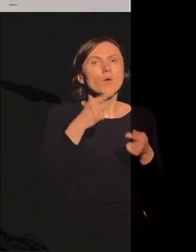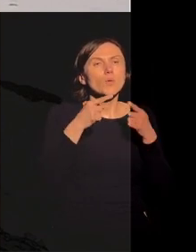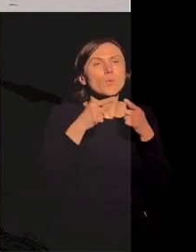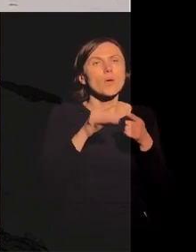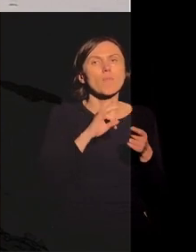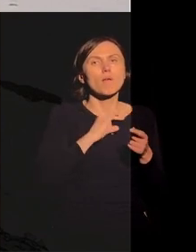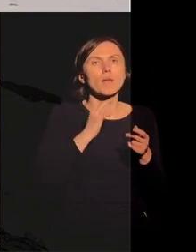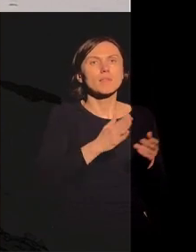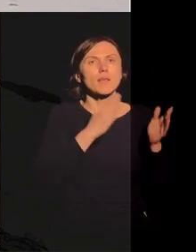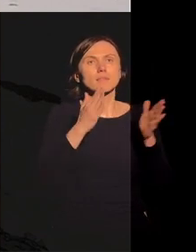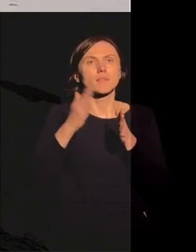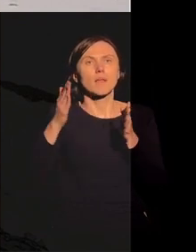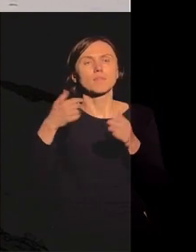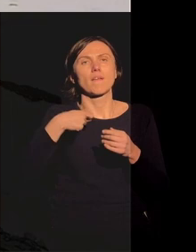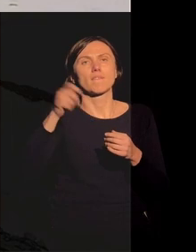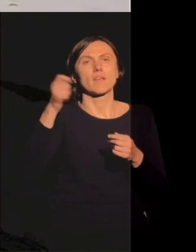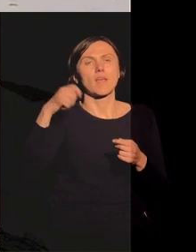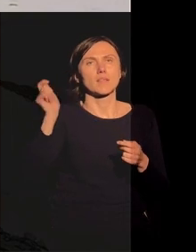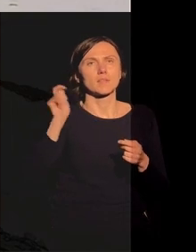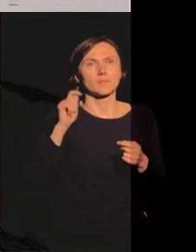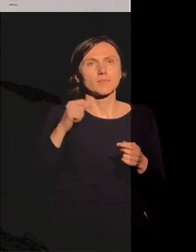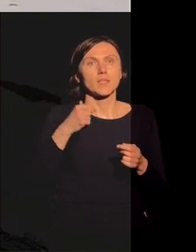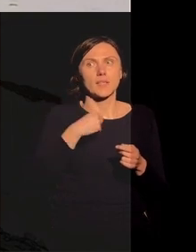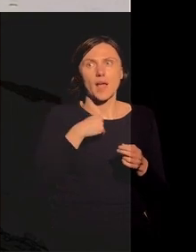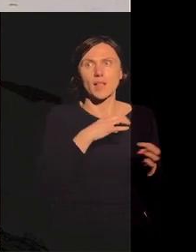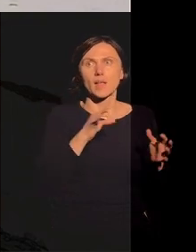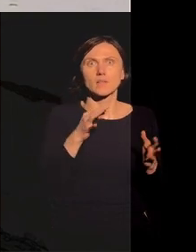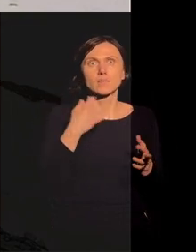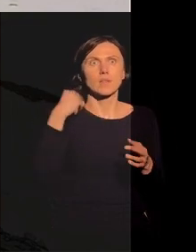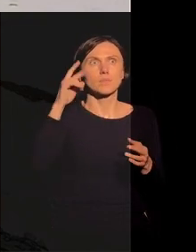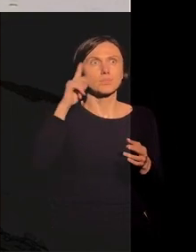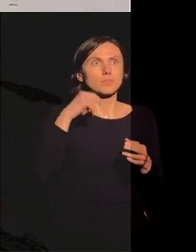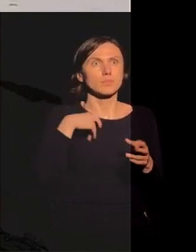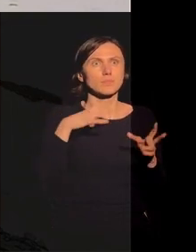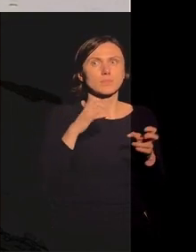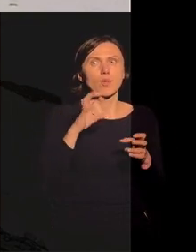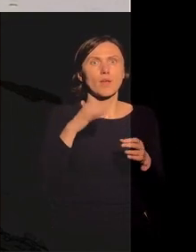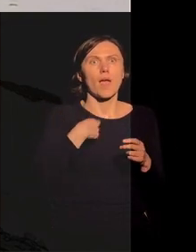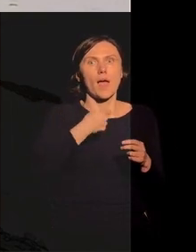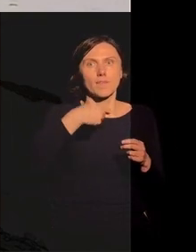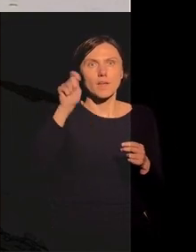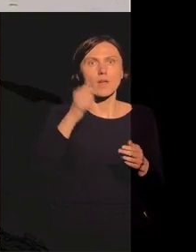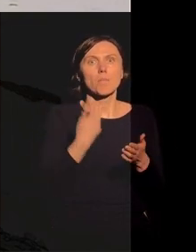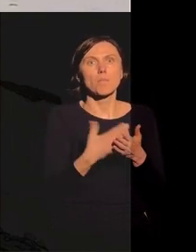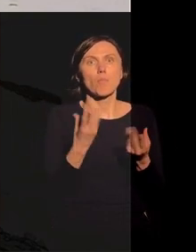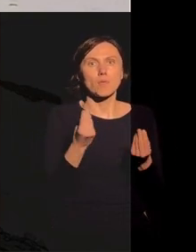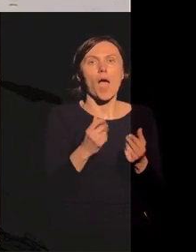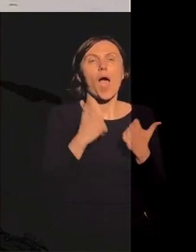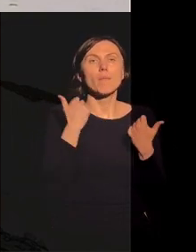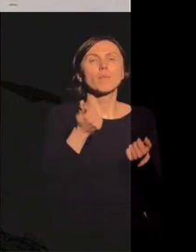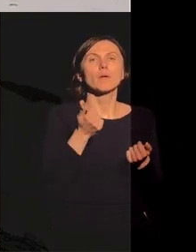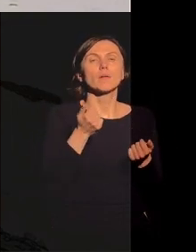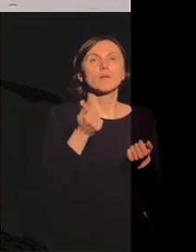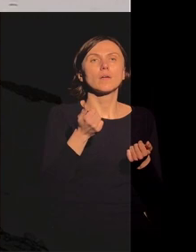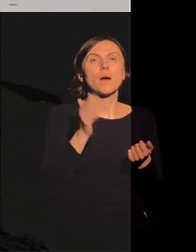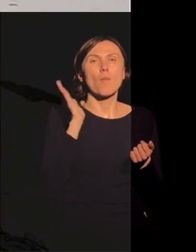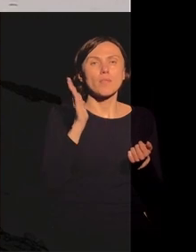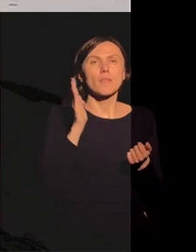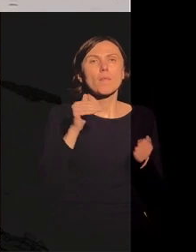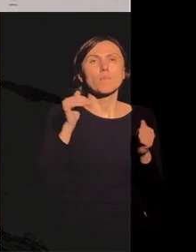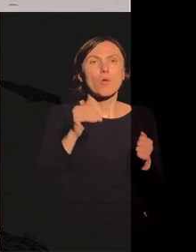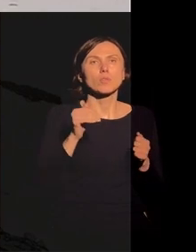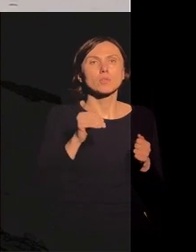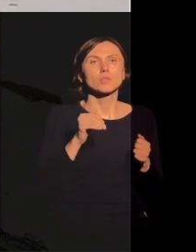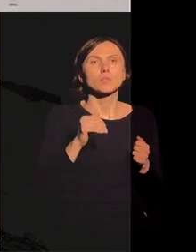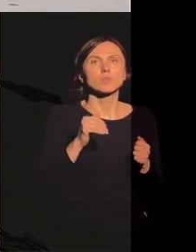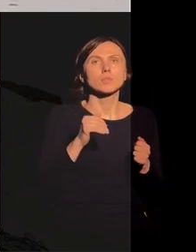ukierunkowały moje kolejne wyjazdy. To znaczy ja nagle złapałem się na tym, że jeżdżę po to, żeby potem móc się